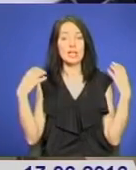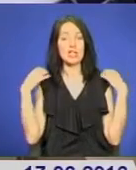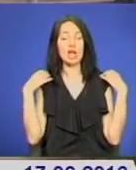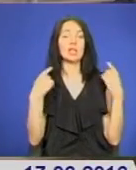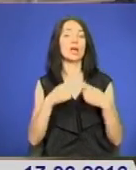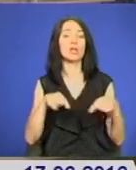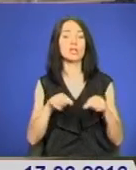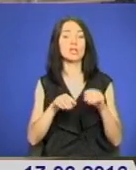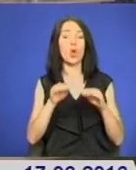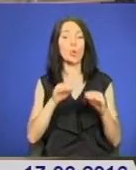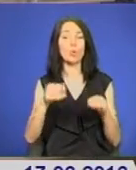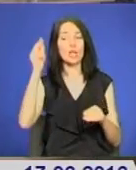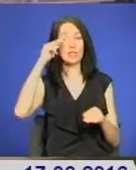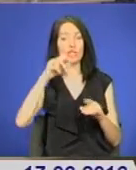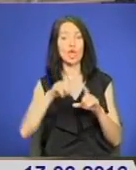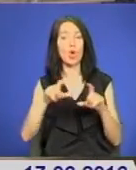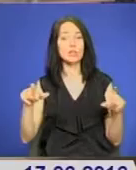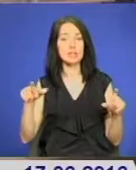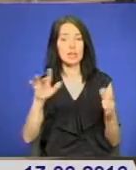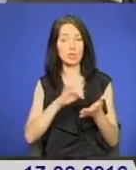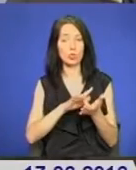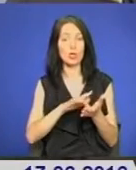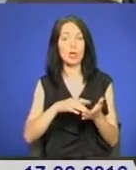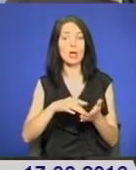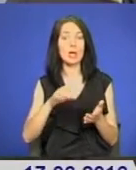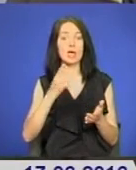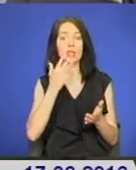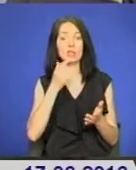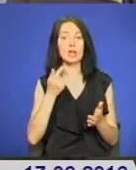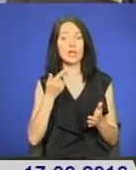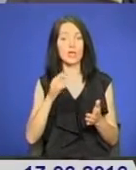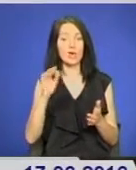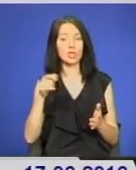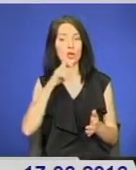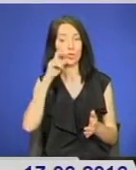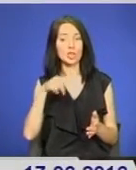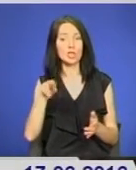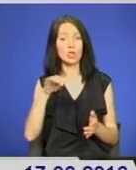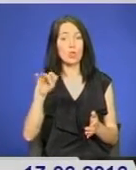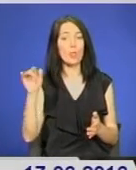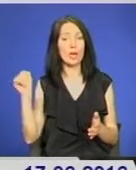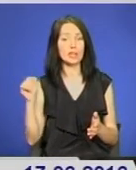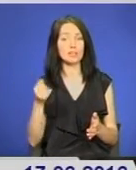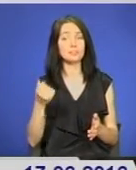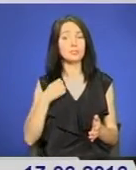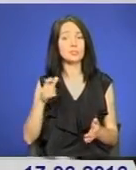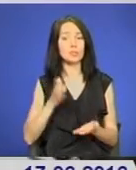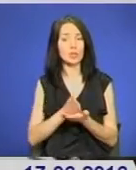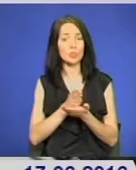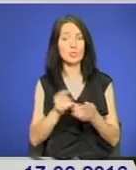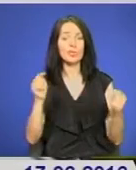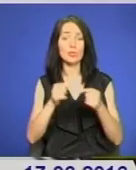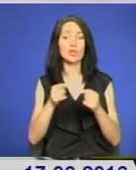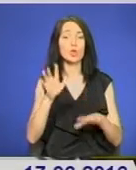комплектування навчального центру Нацгвардії України майор Олег Дупелич. Військовослужбовці, відповідно до указу